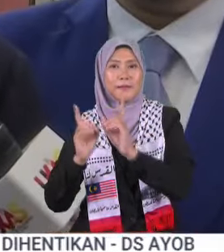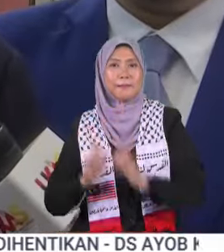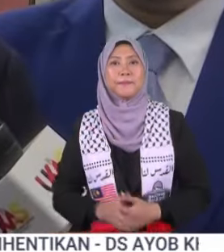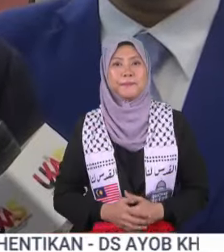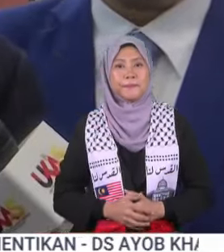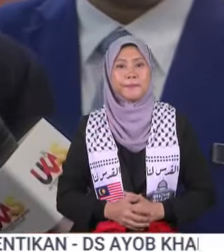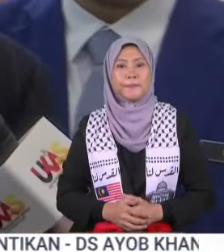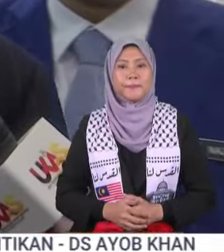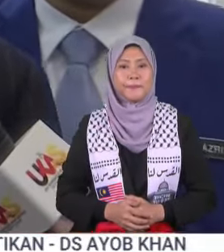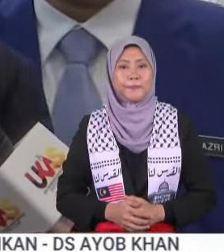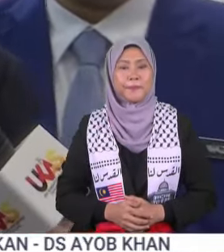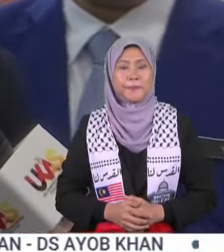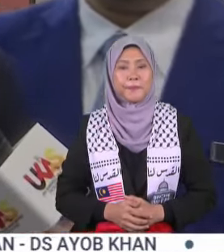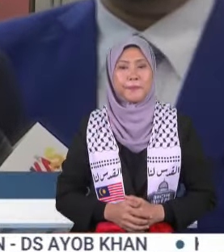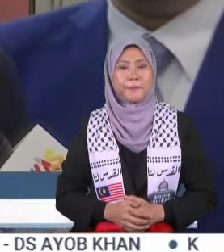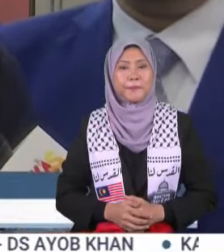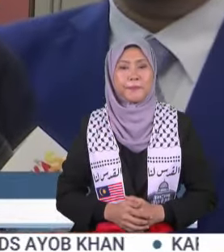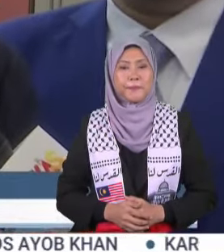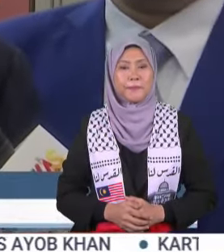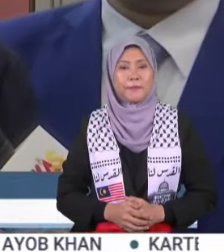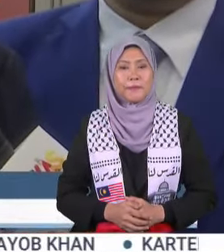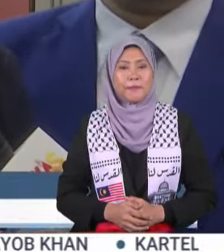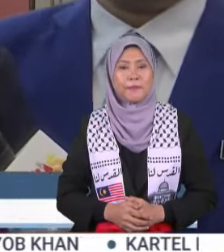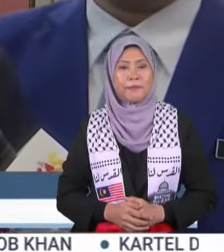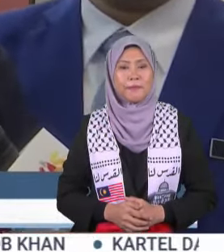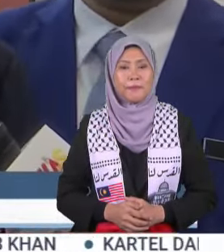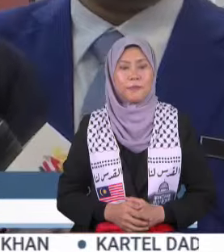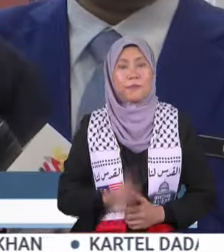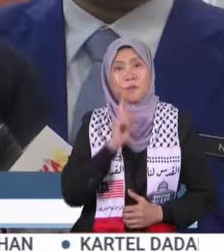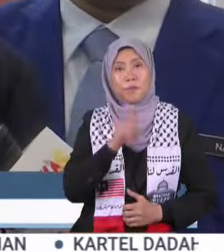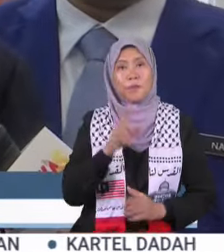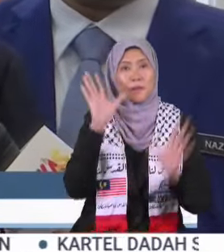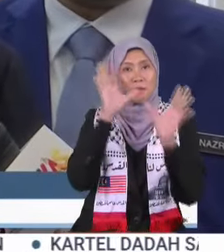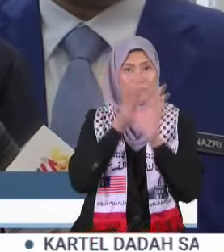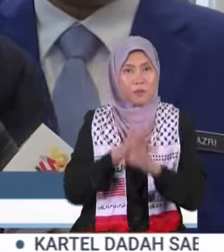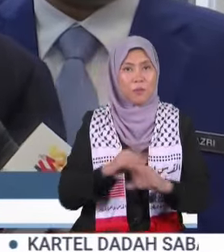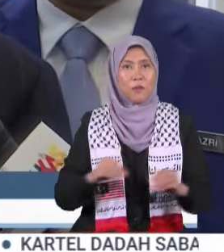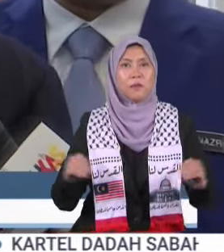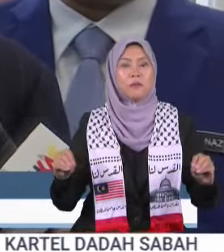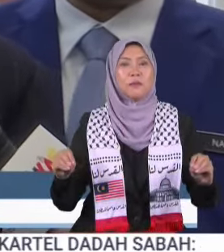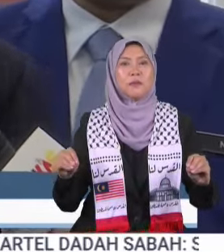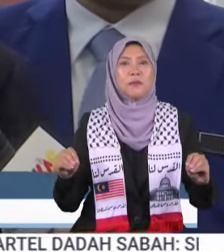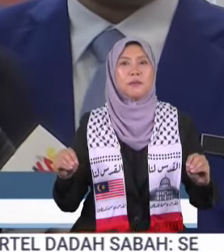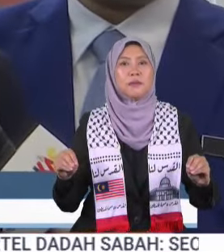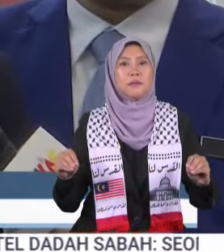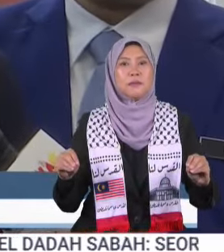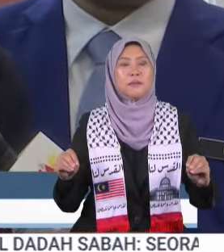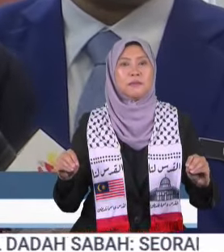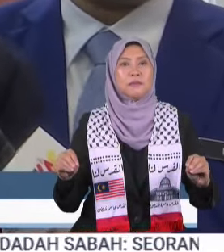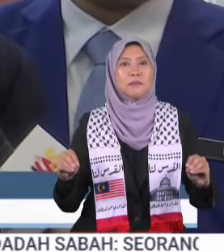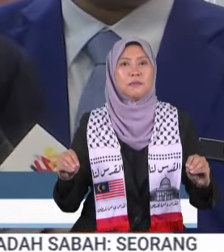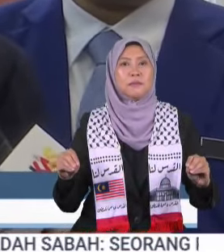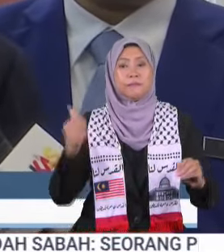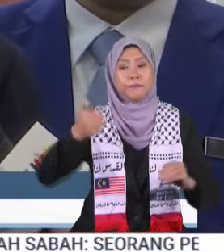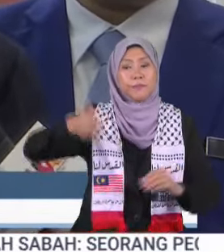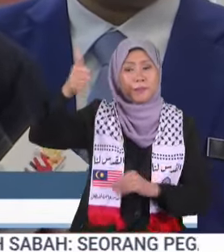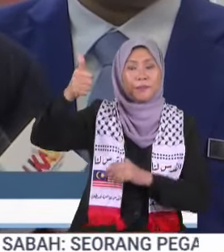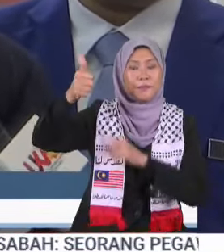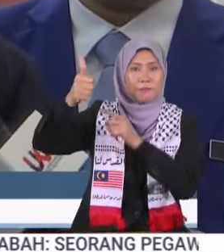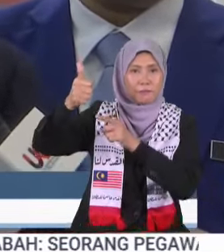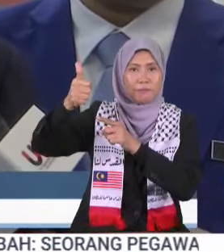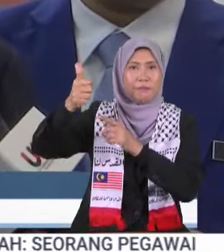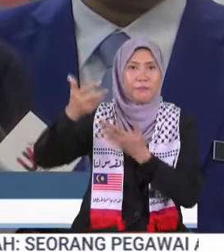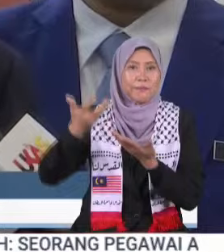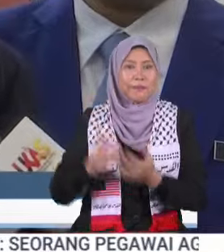pendigitalan saya lihat memang di Sarawak ini di bawah pimpinan yang amat berhormat Premier kita